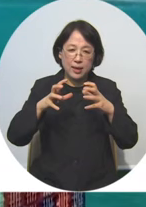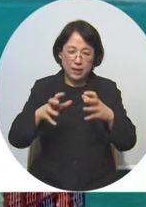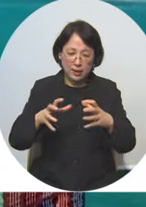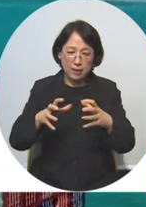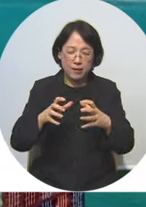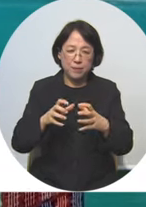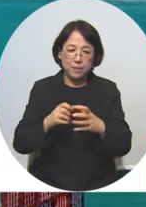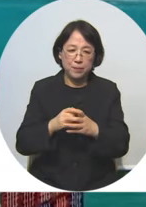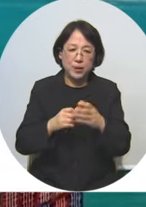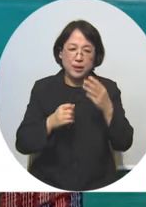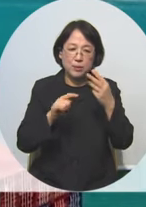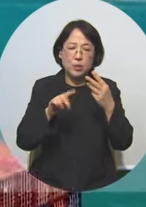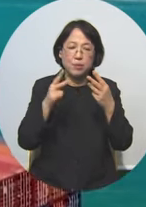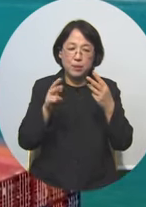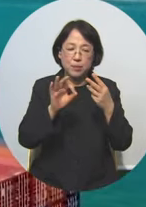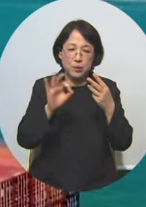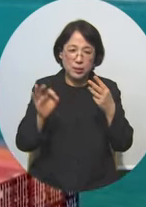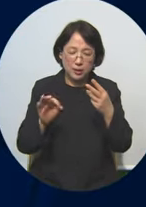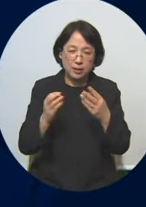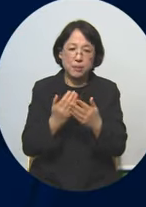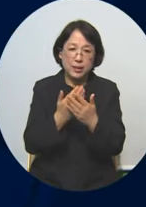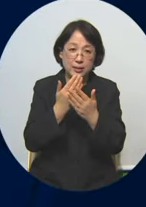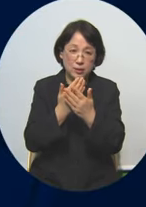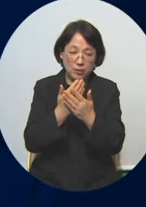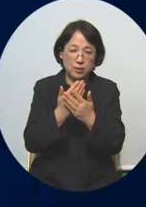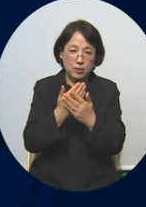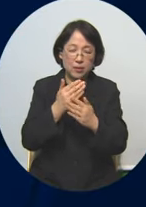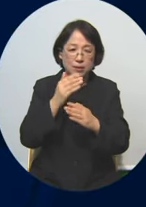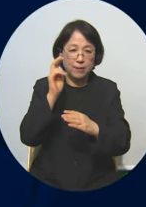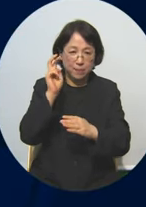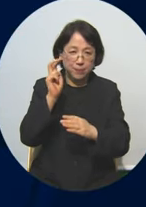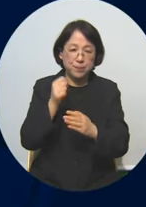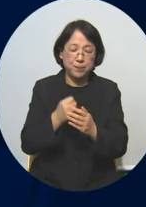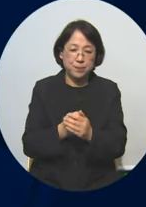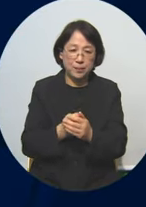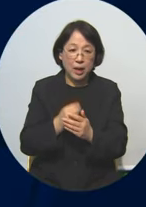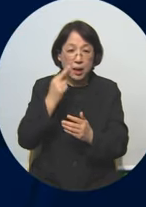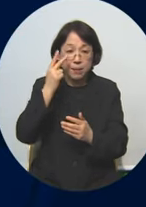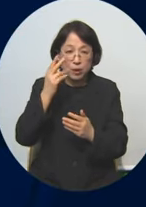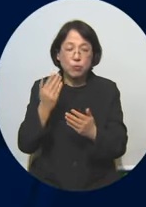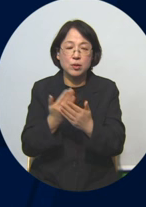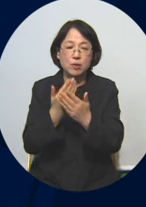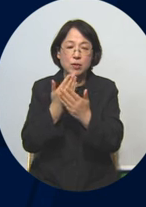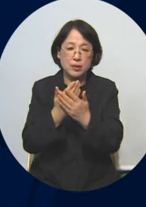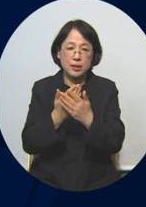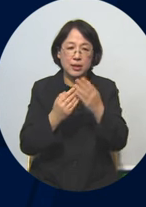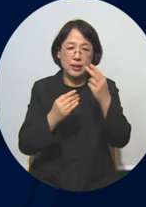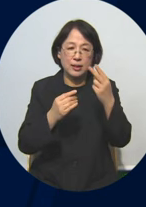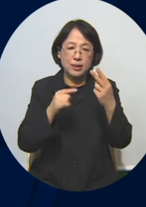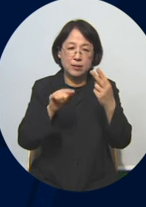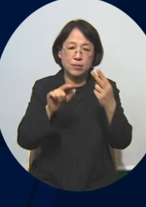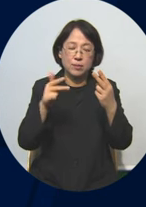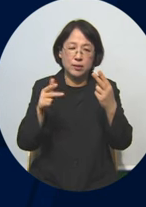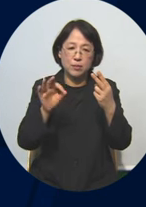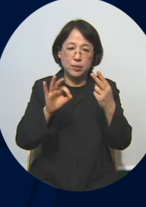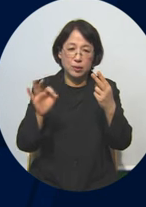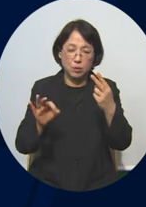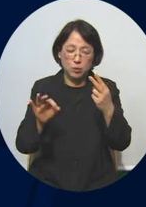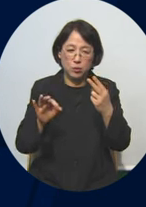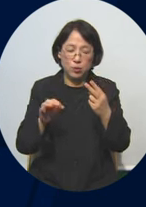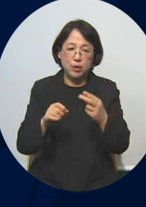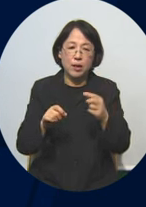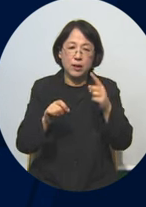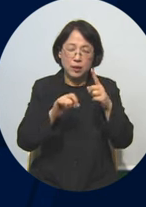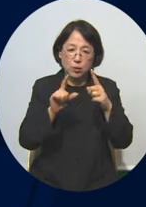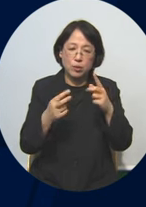오른 3.2%로 내다봤습니다. 국가별로 보면 미국의 경제 성장률 2.7%로 지난 1월